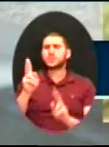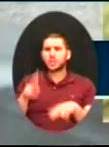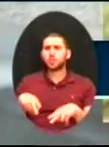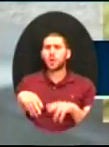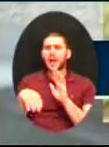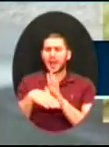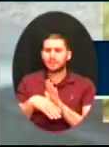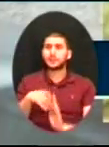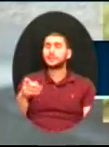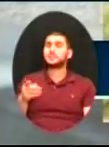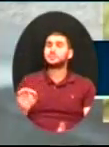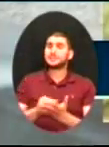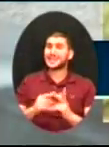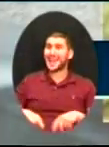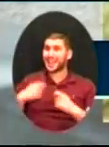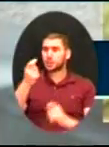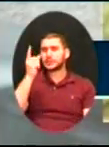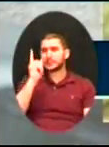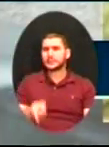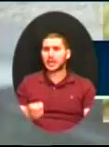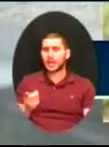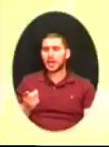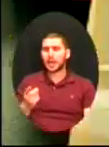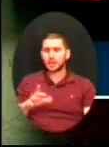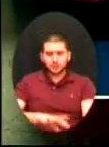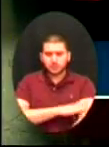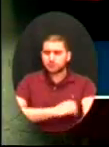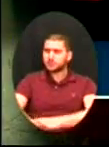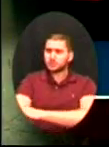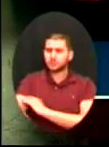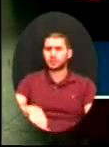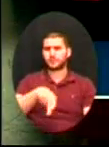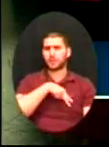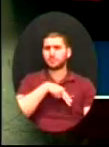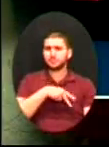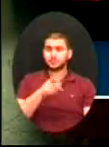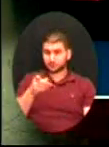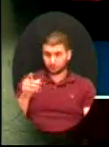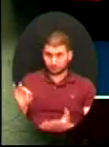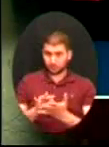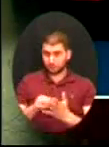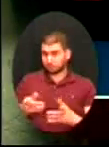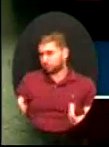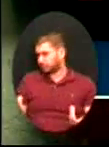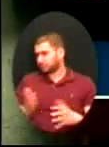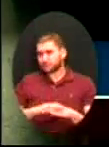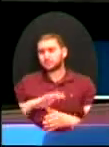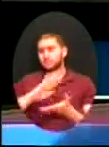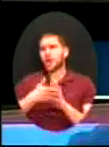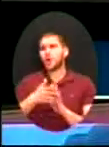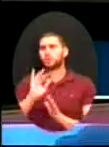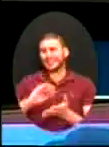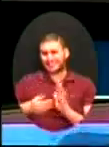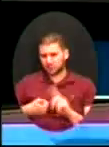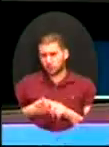כללים. בוא, זה שמשרד החינוך צריך פה באמת להרים את הכפפה, ולקחת את התיקן. אבל לא משרד הביטחון? לא, כל העניין של